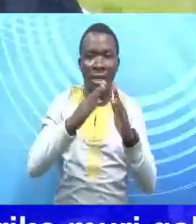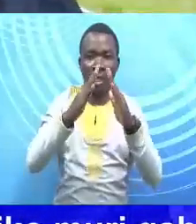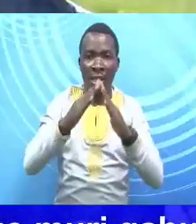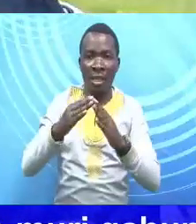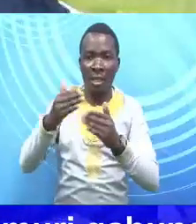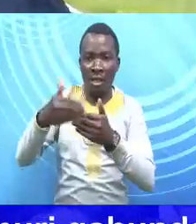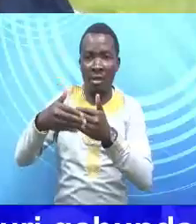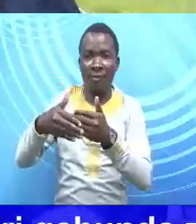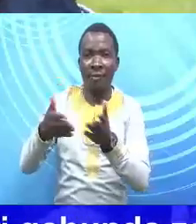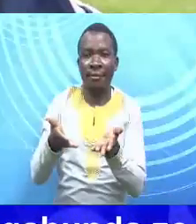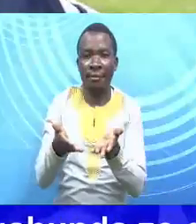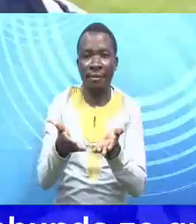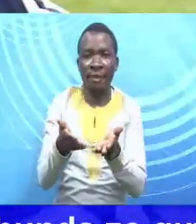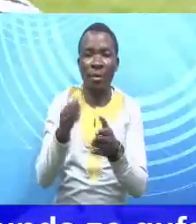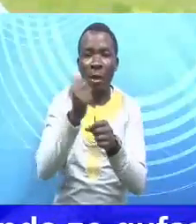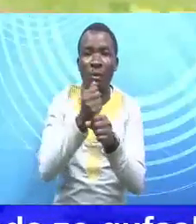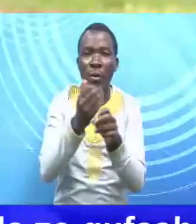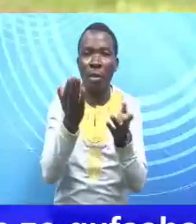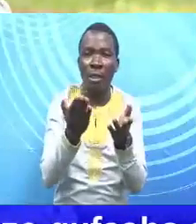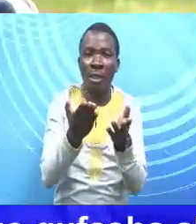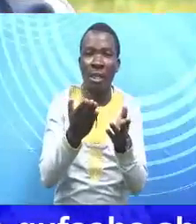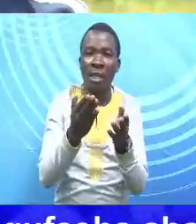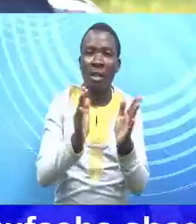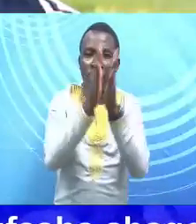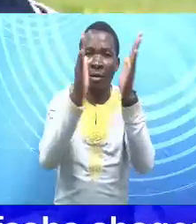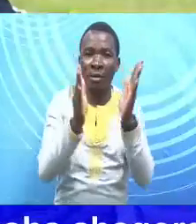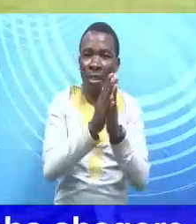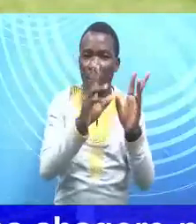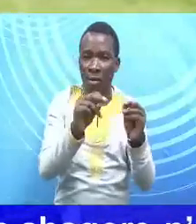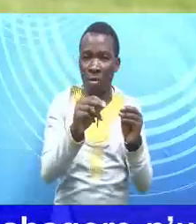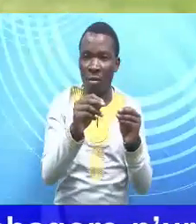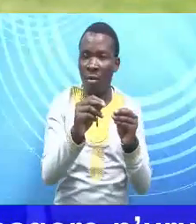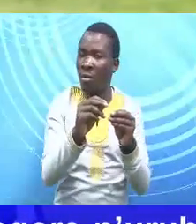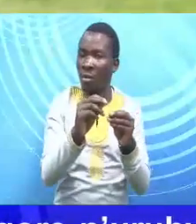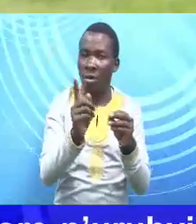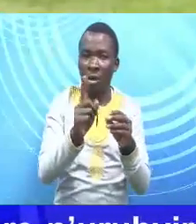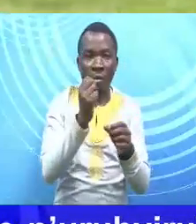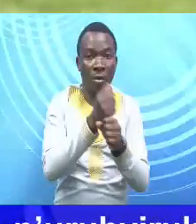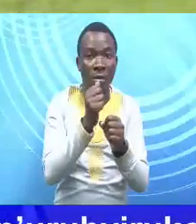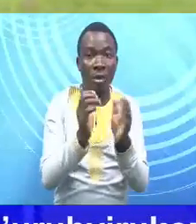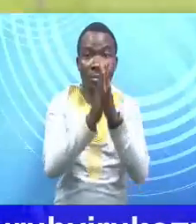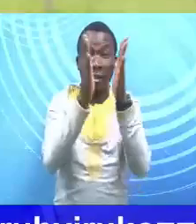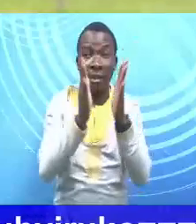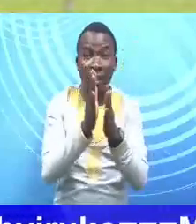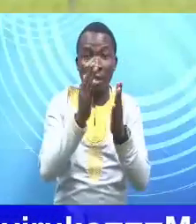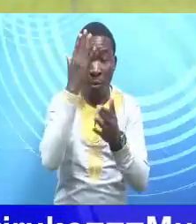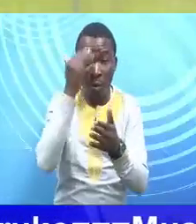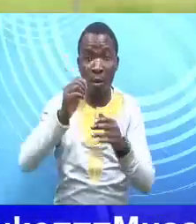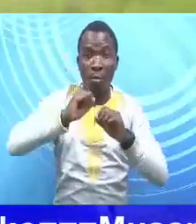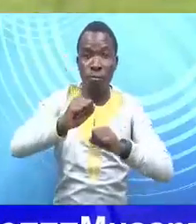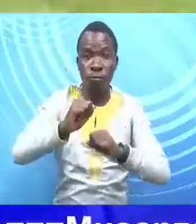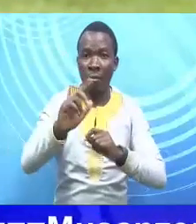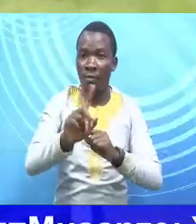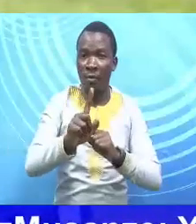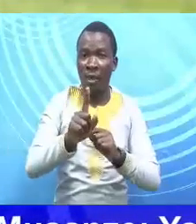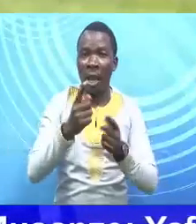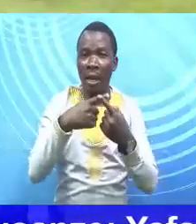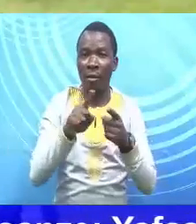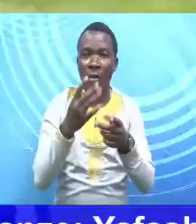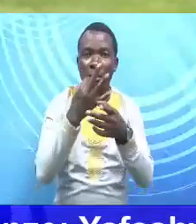gusa cyangwa ari kiriro rimwe mwakoze? Oya ntago cyari kiriro kubera ko nta miziki yavugaga, twari twicaye ariko twari turengeje umubare w'abantu bagomba kuba bari muri iyo